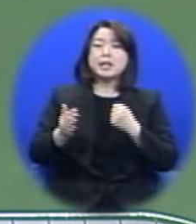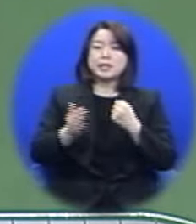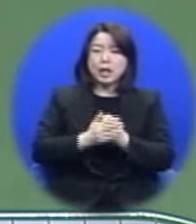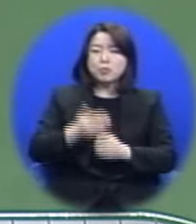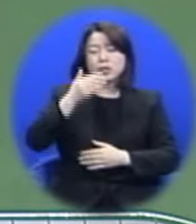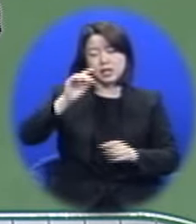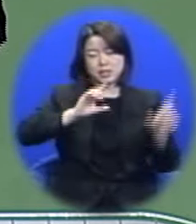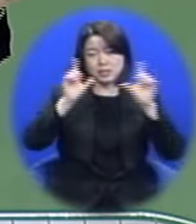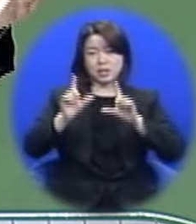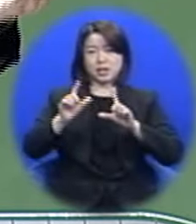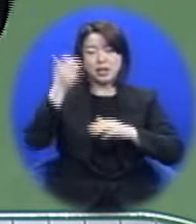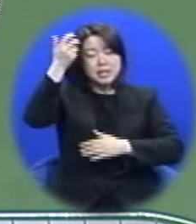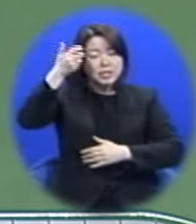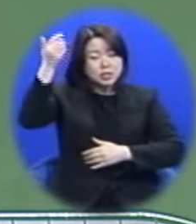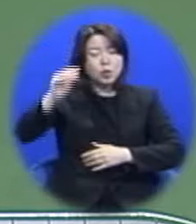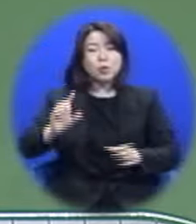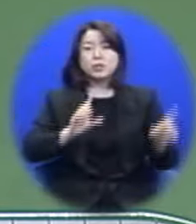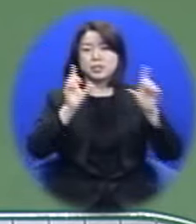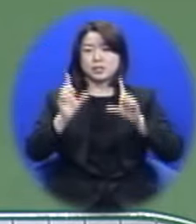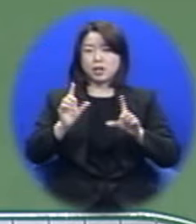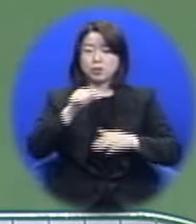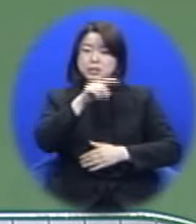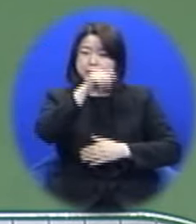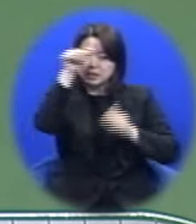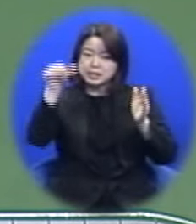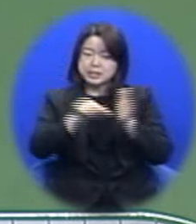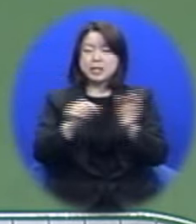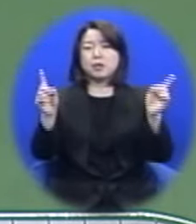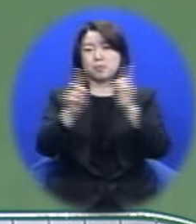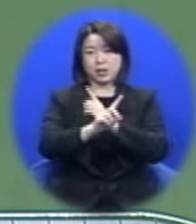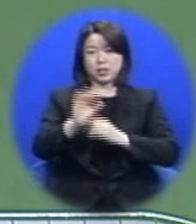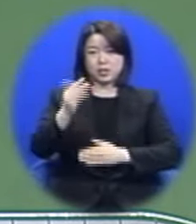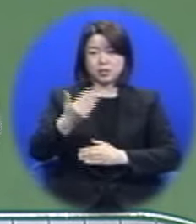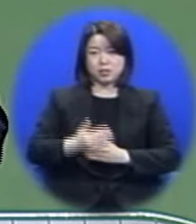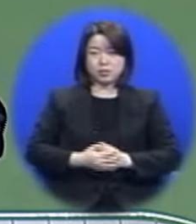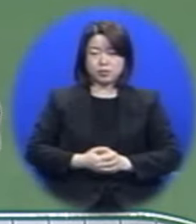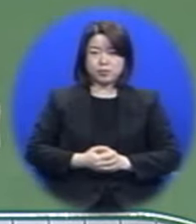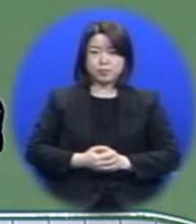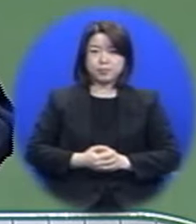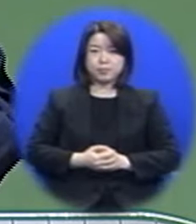영원히 살고 그리고 그 인생이 바뀌어지는 거예요.